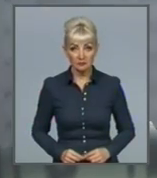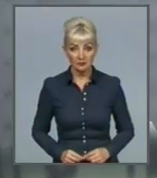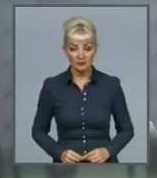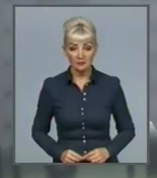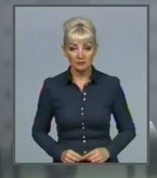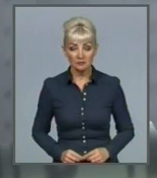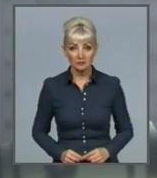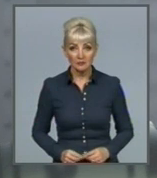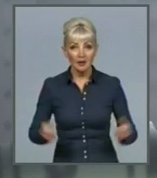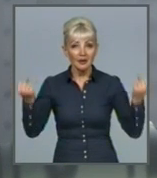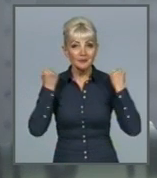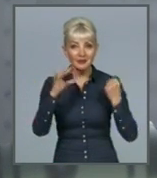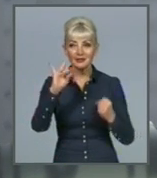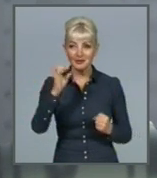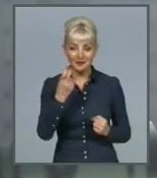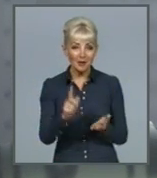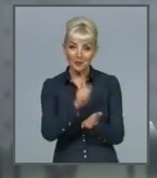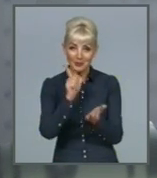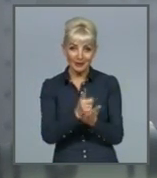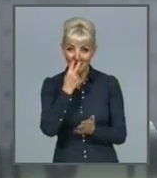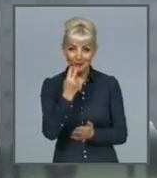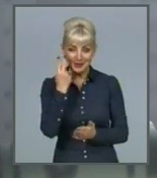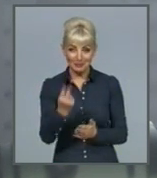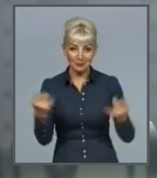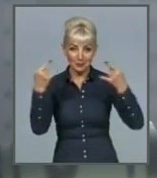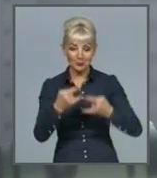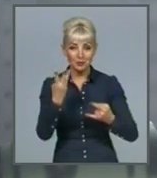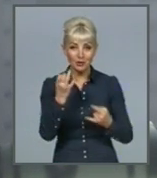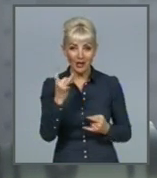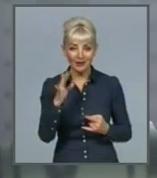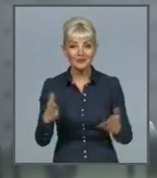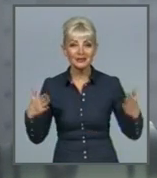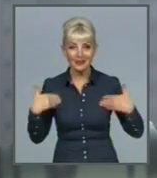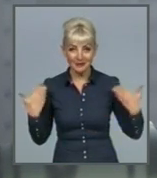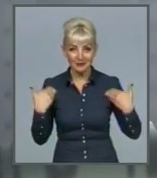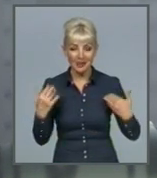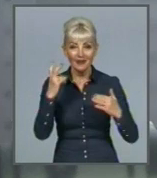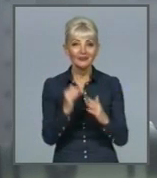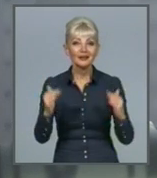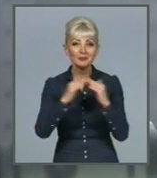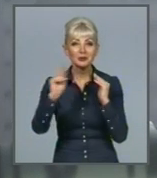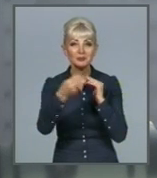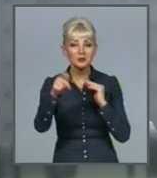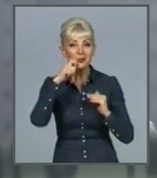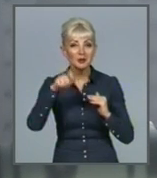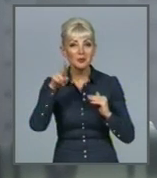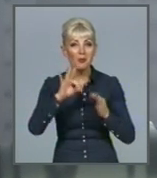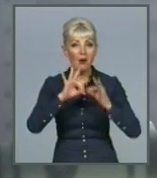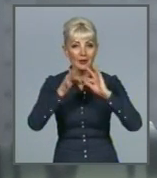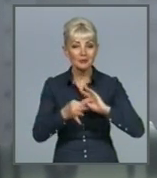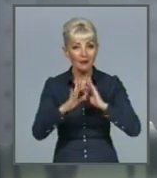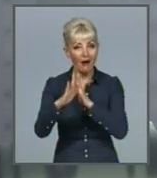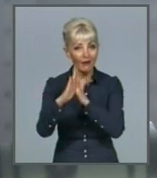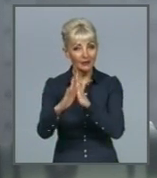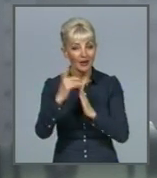Спортивные известия обязательных просмотров. В студии Александр Шариков. Здравствуйте. На домашнем чемпионате Украины по олимпийскому карате харьковчане добыли